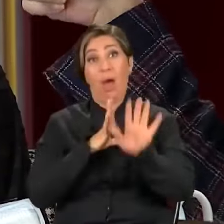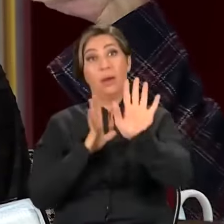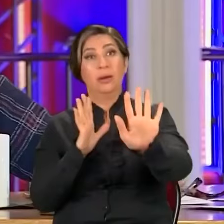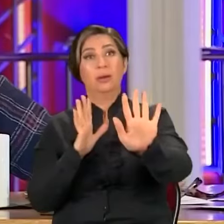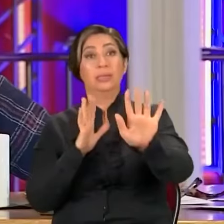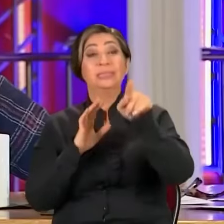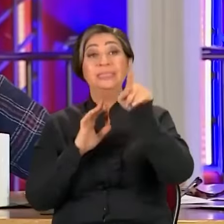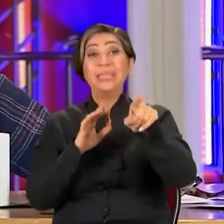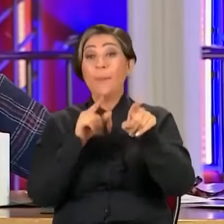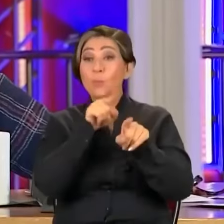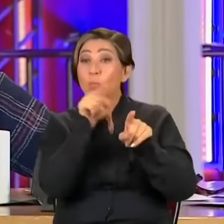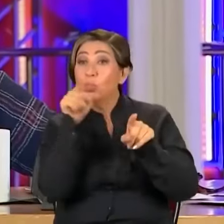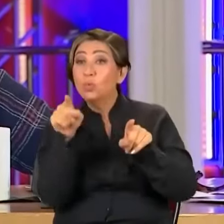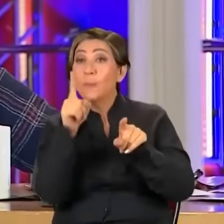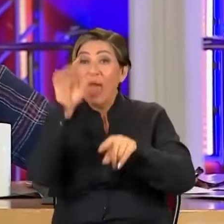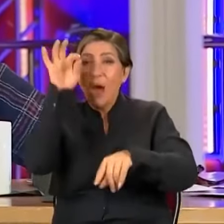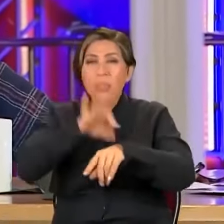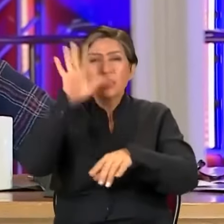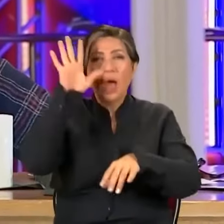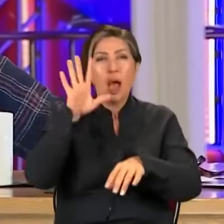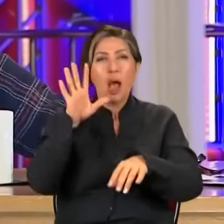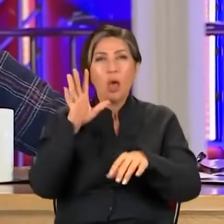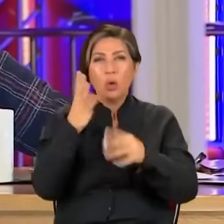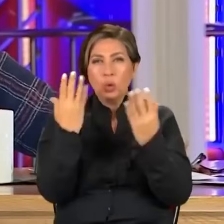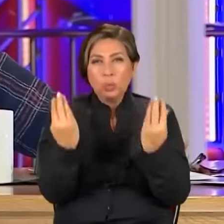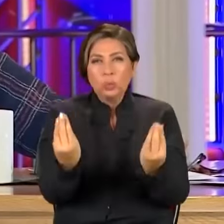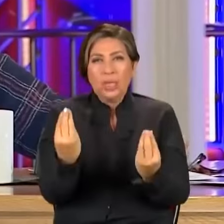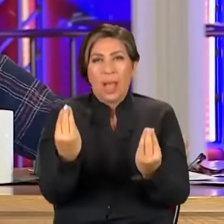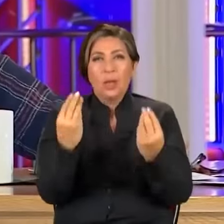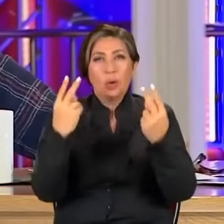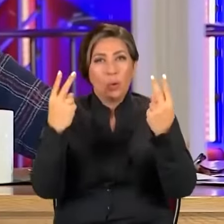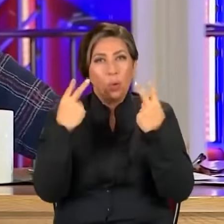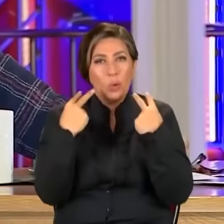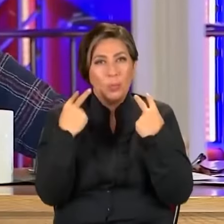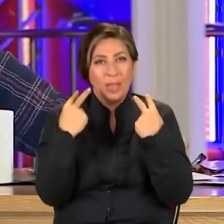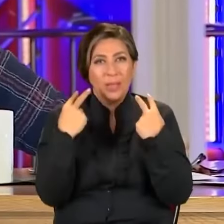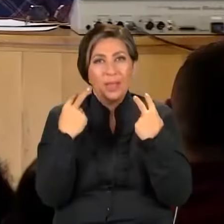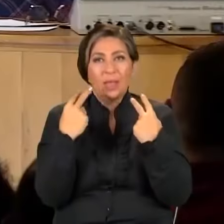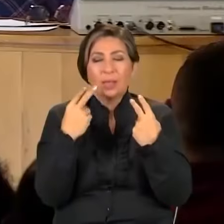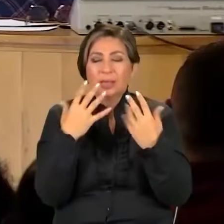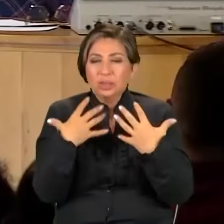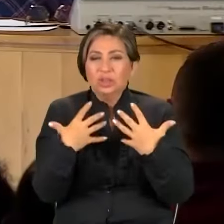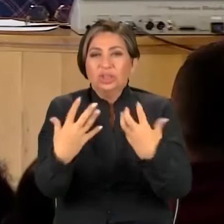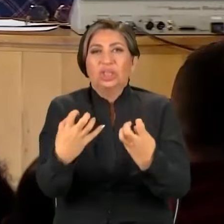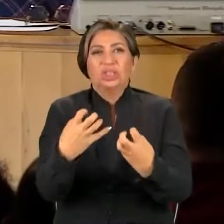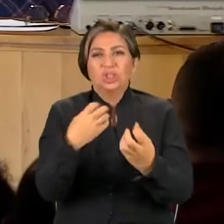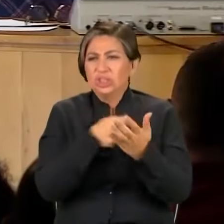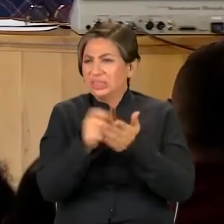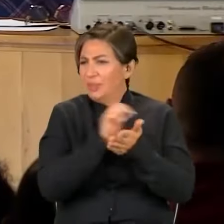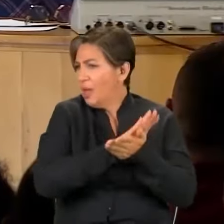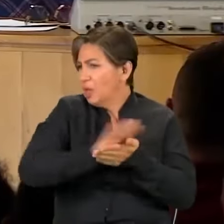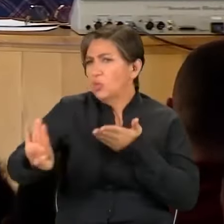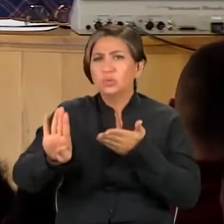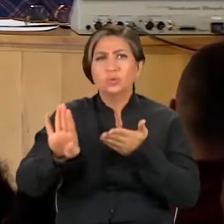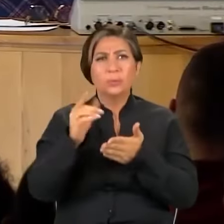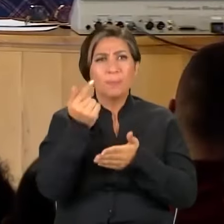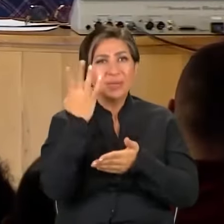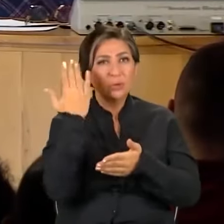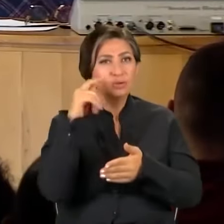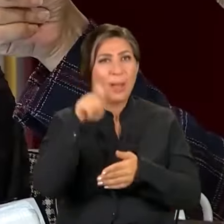Sen bunu bir anda güzel görünmeyi, cazip görünmeyi silip atıyorsun. Biraz